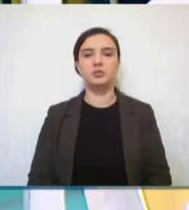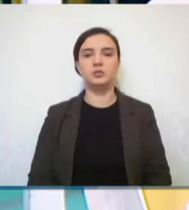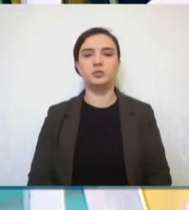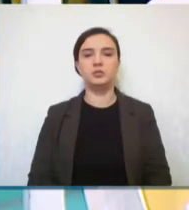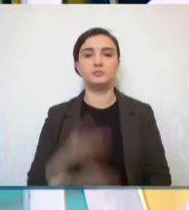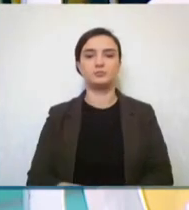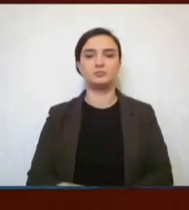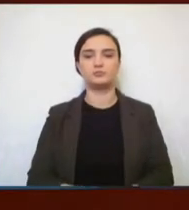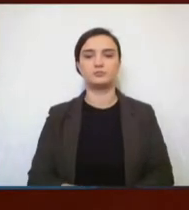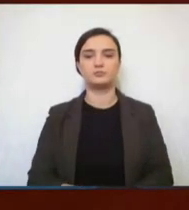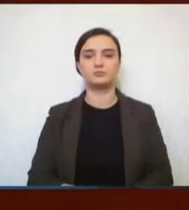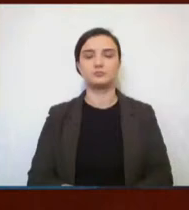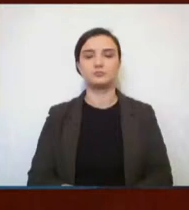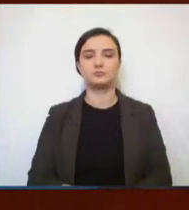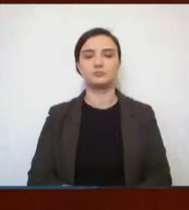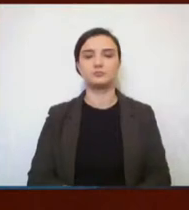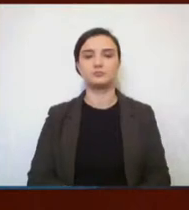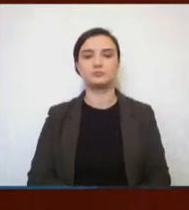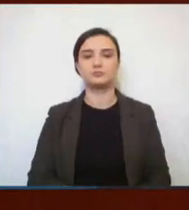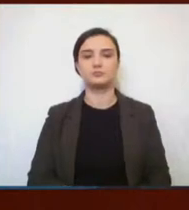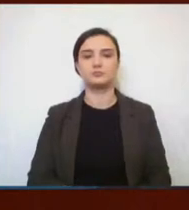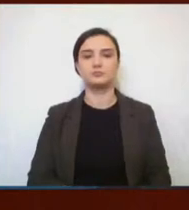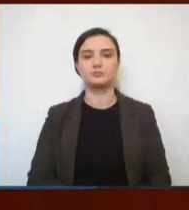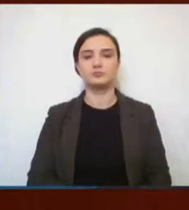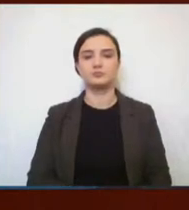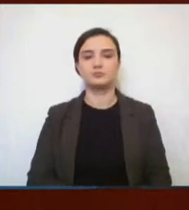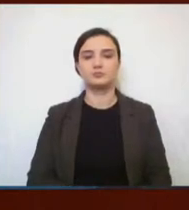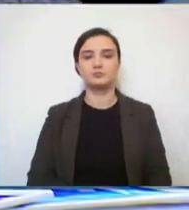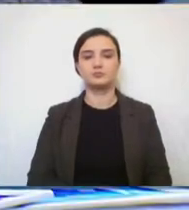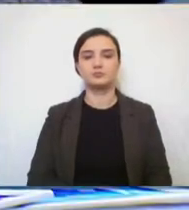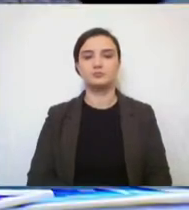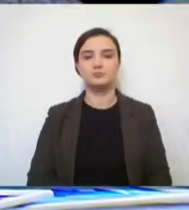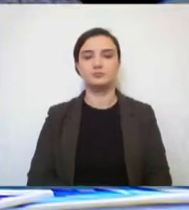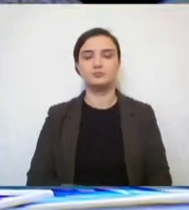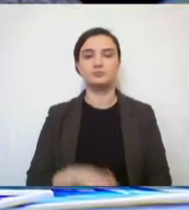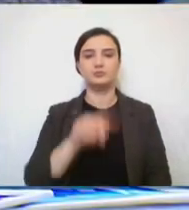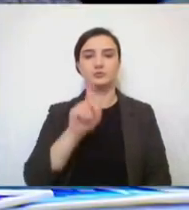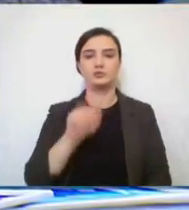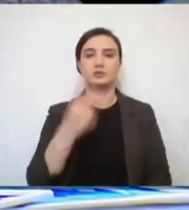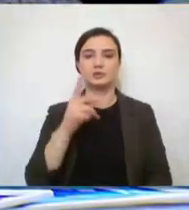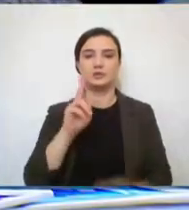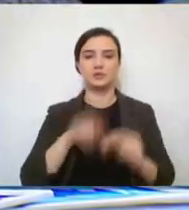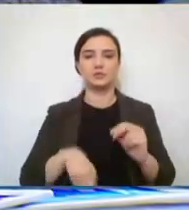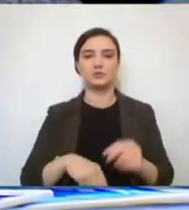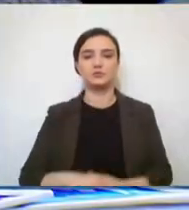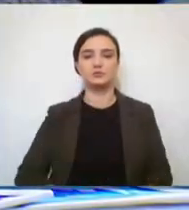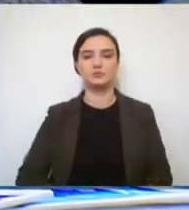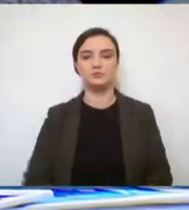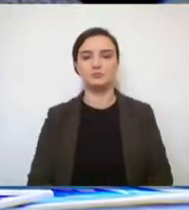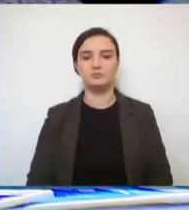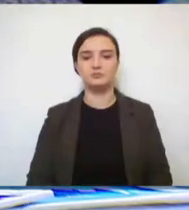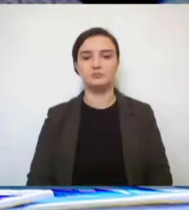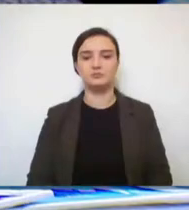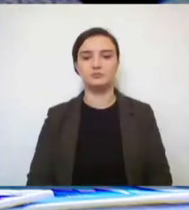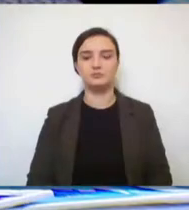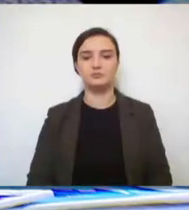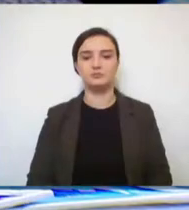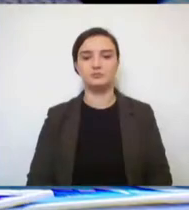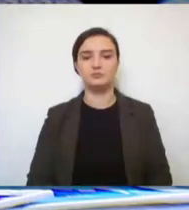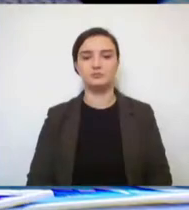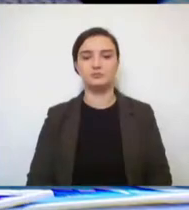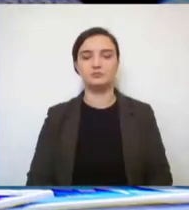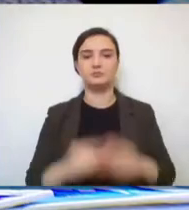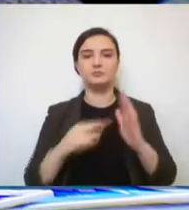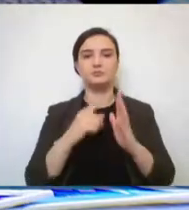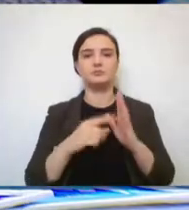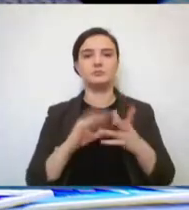ესე. ჩი გვაქვს კითხვა მაყურებლის, ერთი კითხვა და დავასრულებ. კითხვა არის ძალიან ზოგადი. როგორ მოვიქცეთ, როგორ